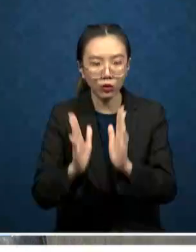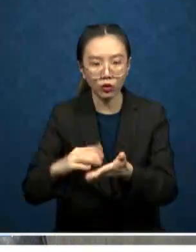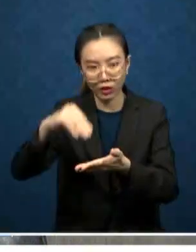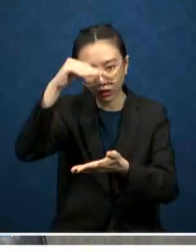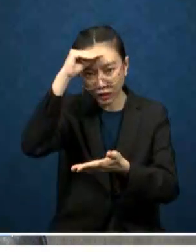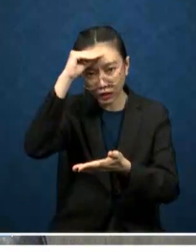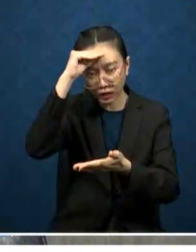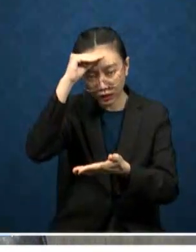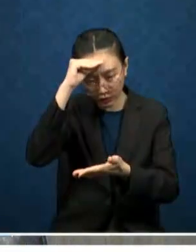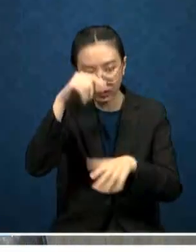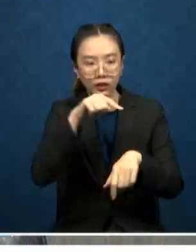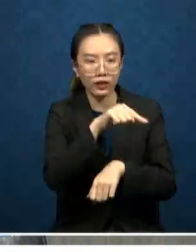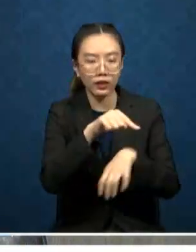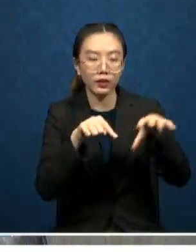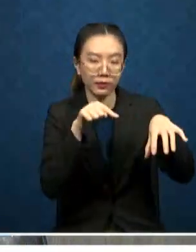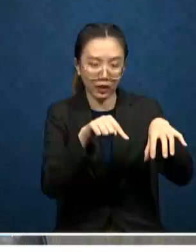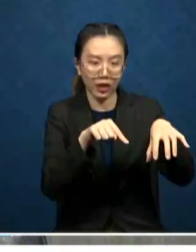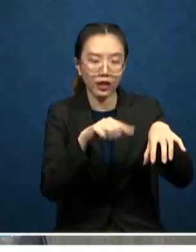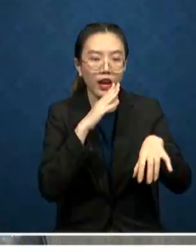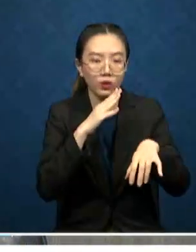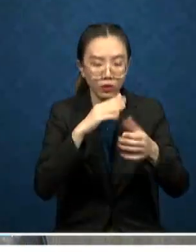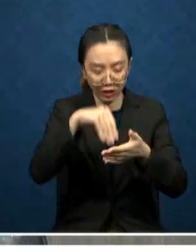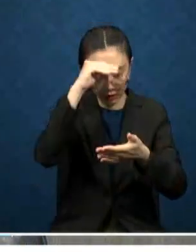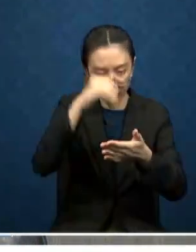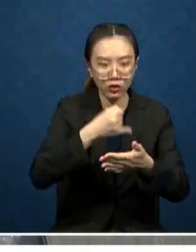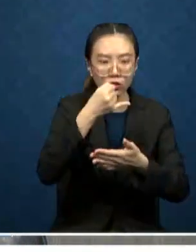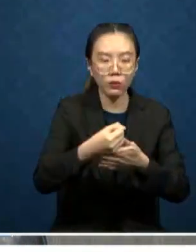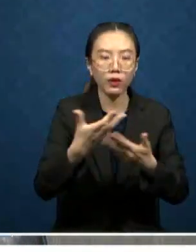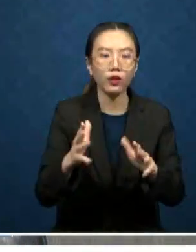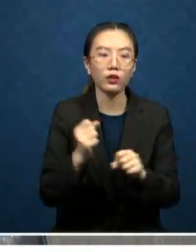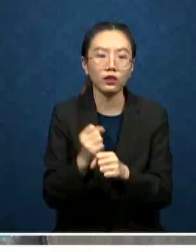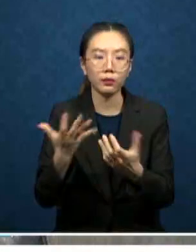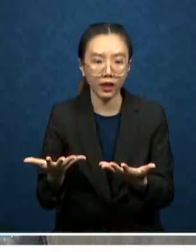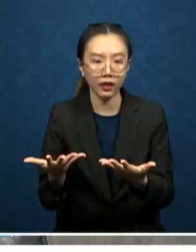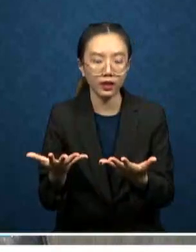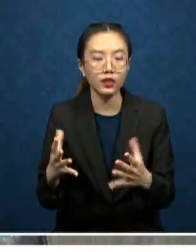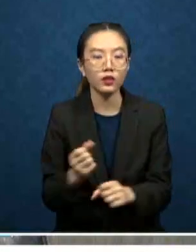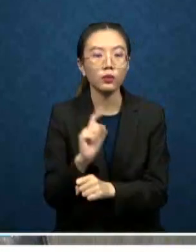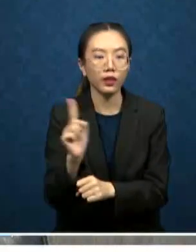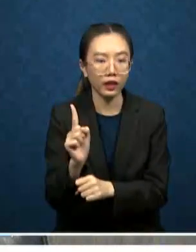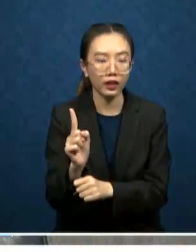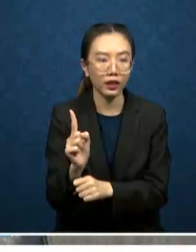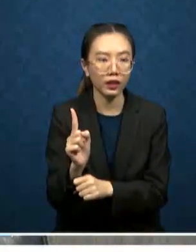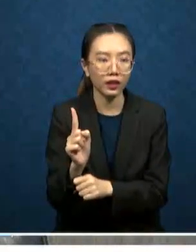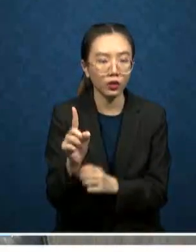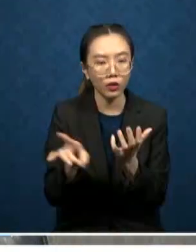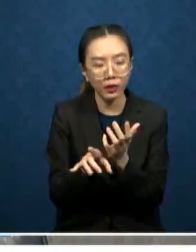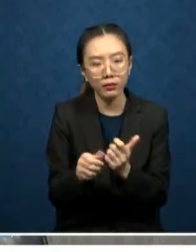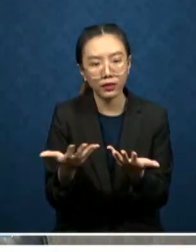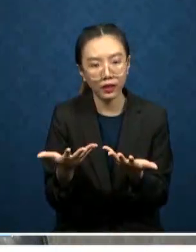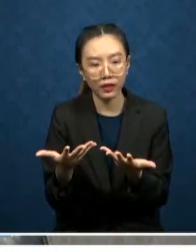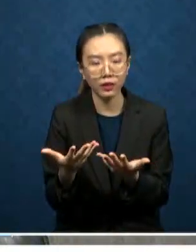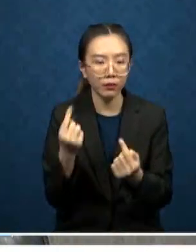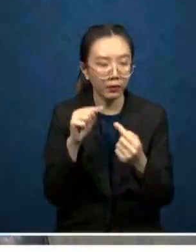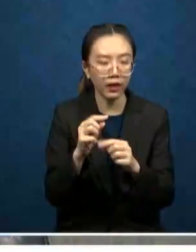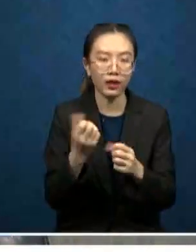ในสถาบันพระปกเกล้าว่าจบออกมาแล้วเป็นอย่างไรนะครับมากน้อยแค่ไหนกลุ่มเป้าหมายเราถึงหรือไม่ถึงอย่าง